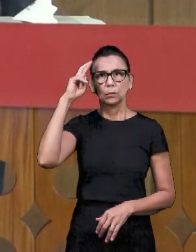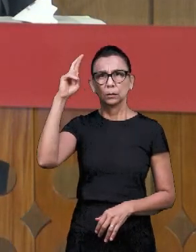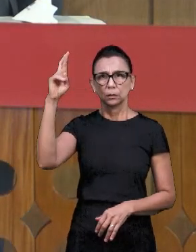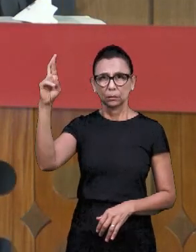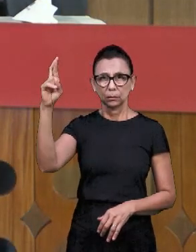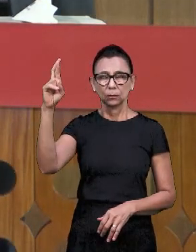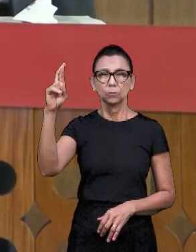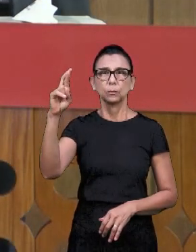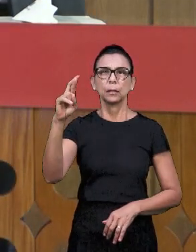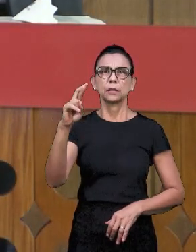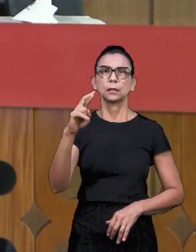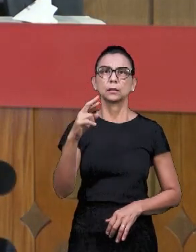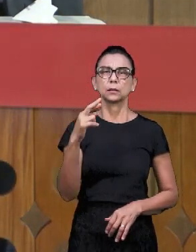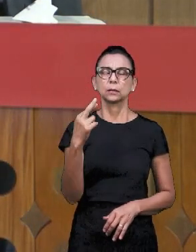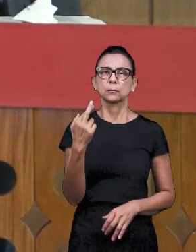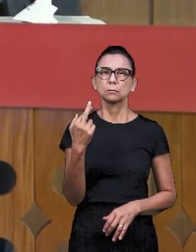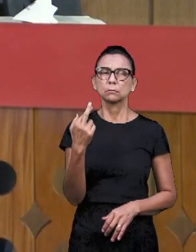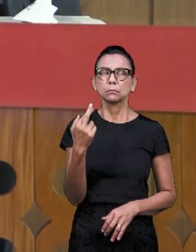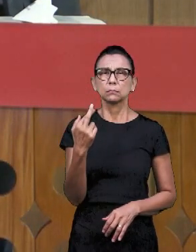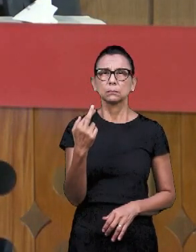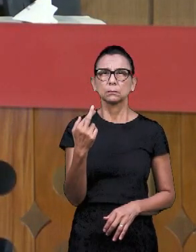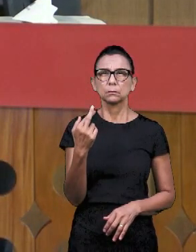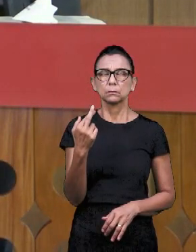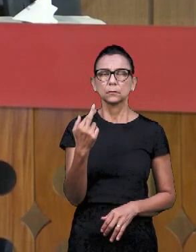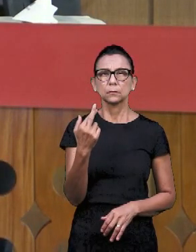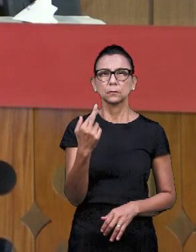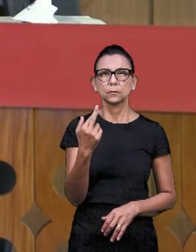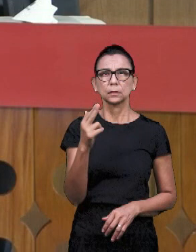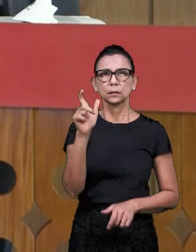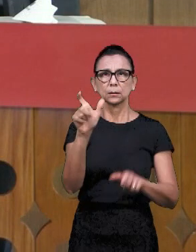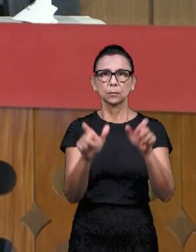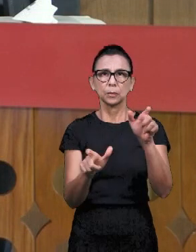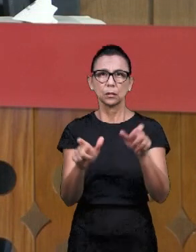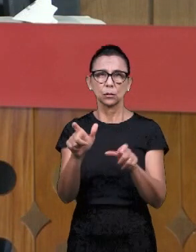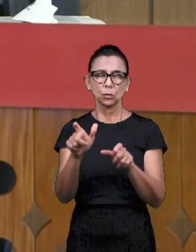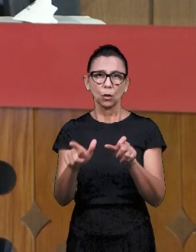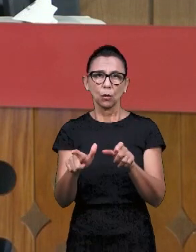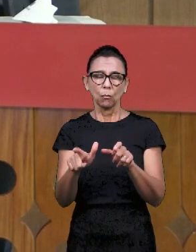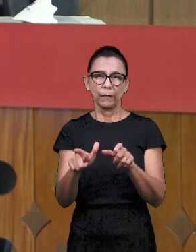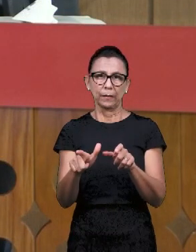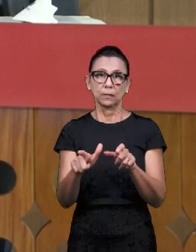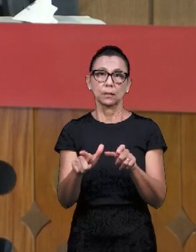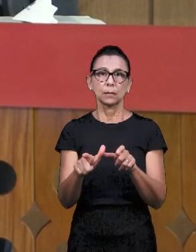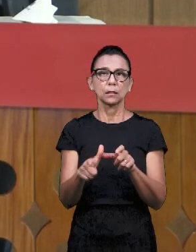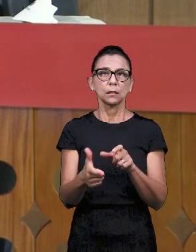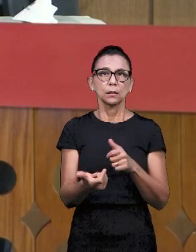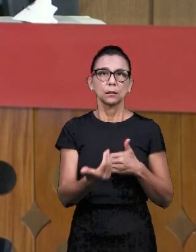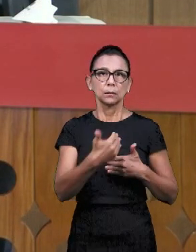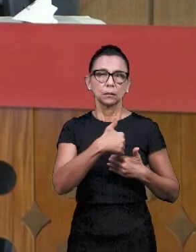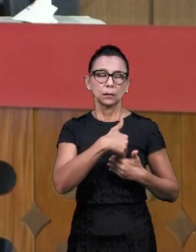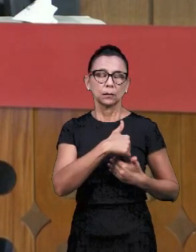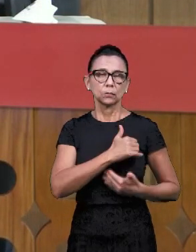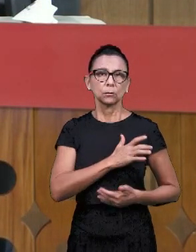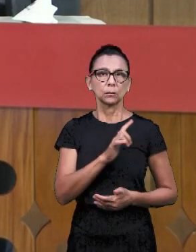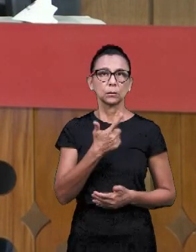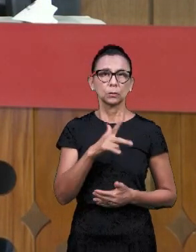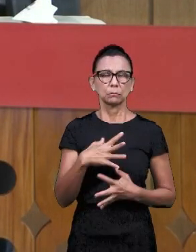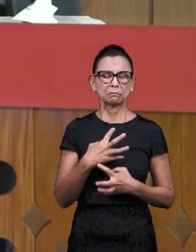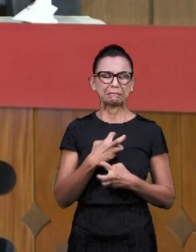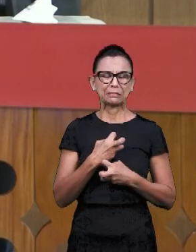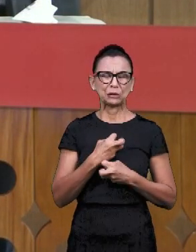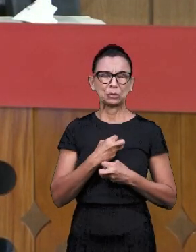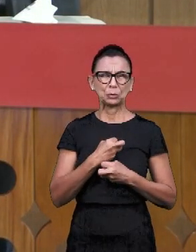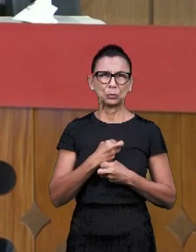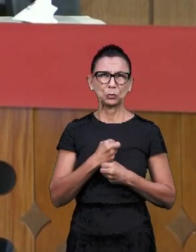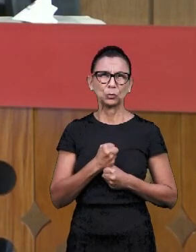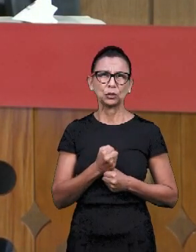типа, чтобы не было ни одного брата или сестры, в чьих сердце закралось непрощение.